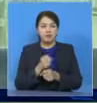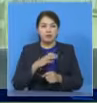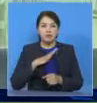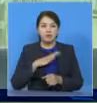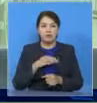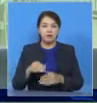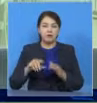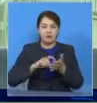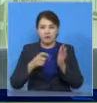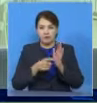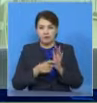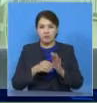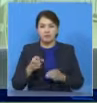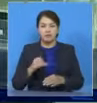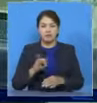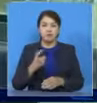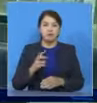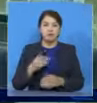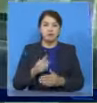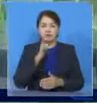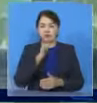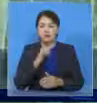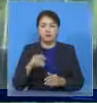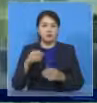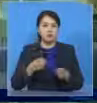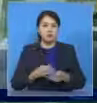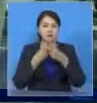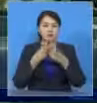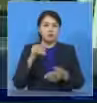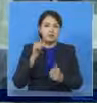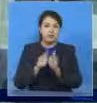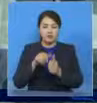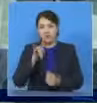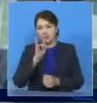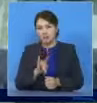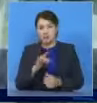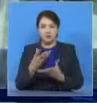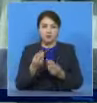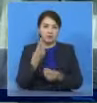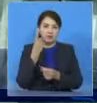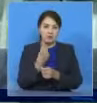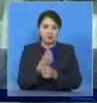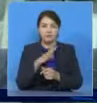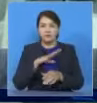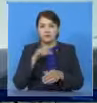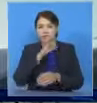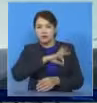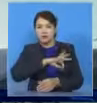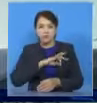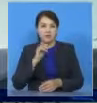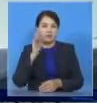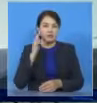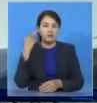происходящее в аудитории, в том числе и в центральный пункт тестирования в Нур-Султане, над каждым столом установлена еще одна. Она также используется в